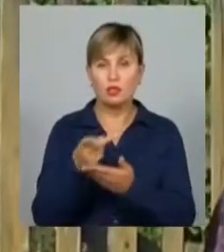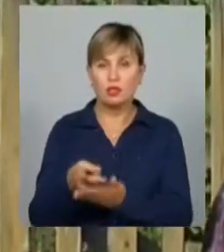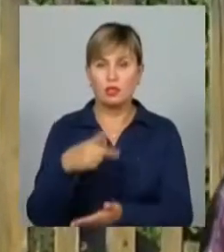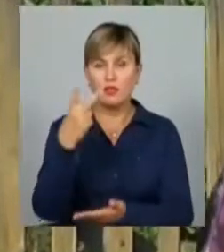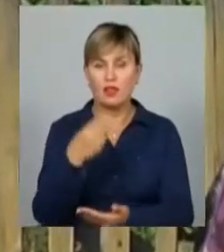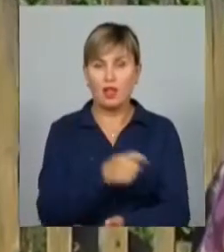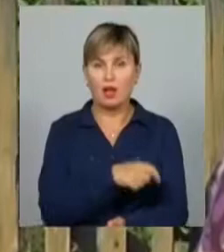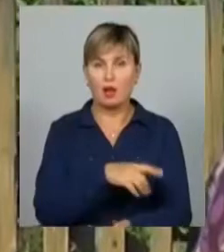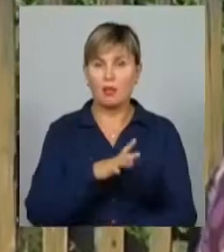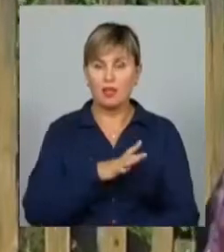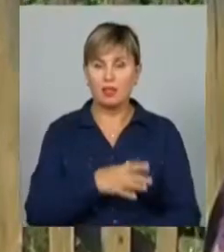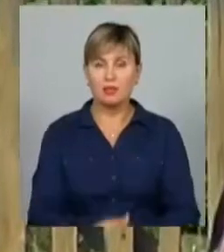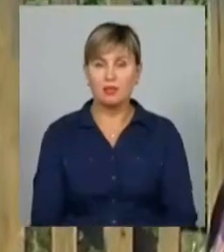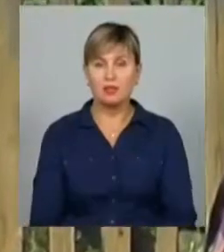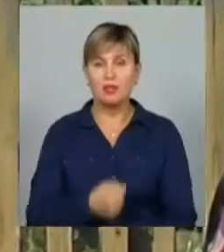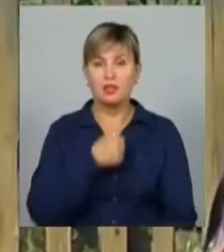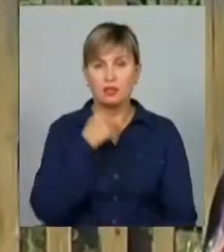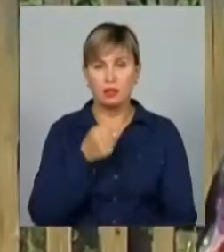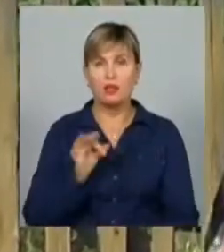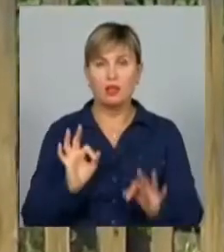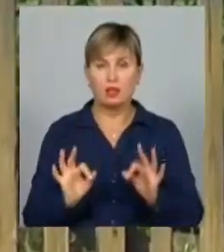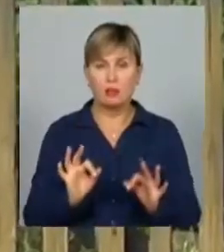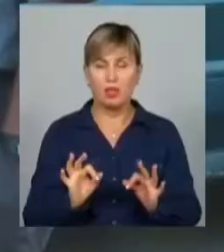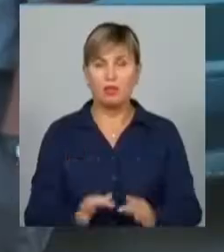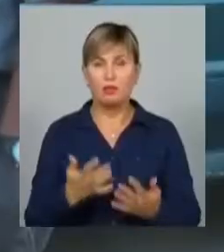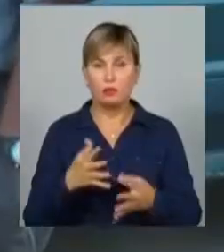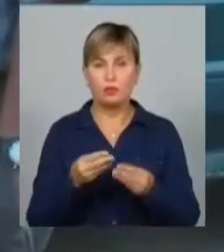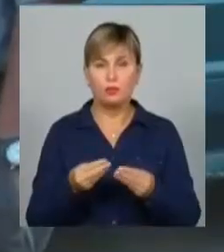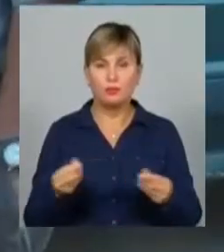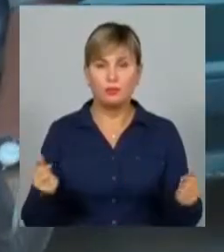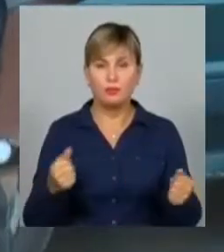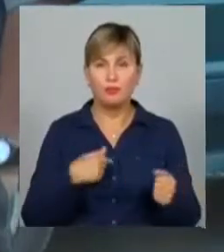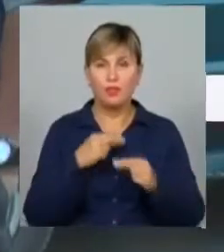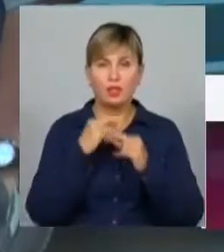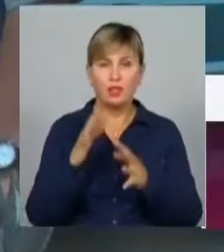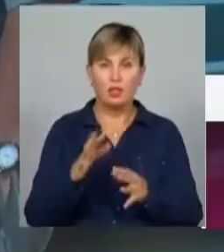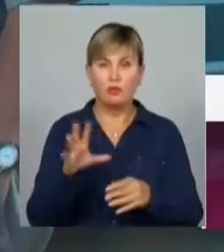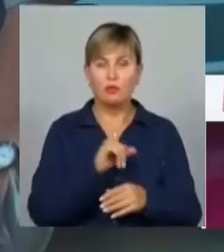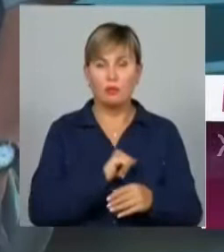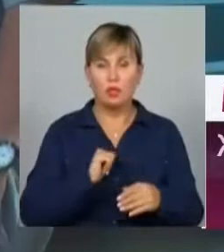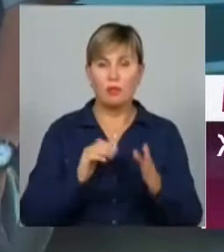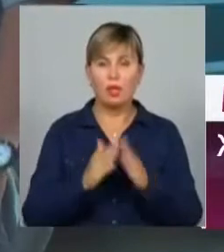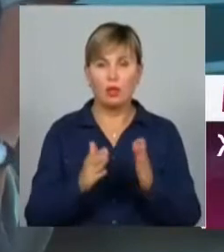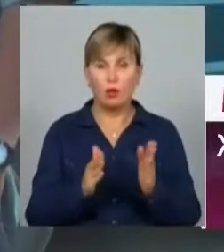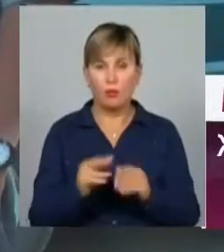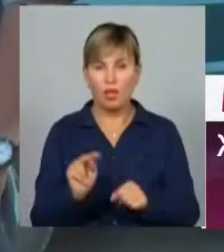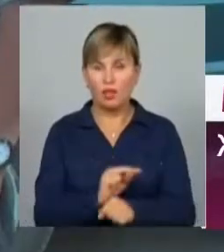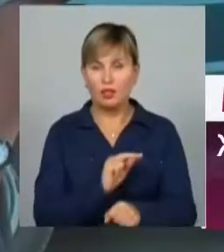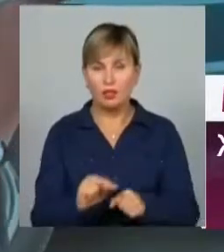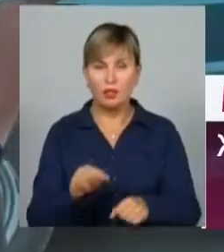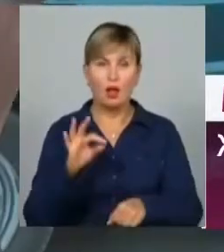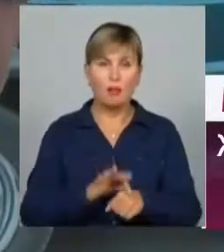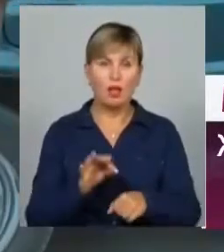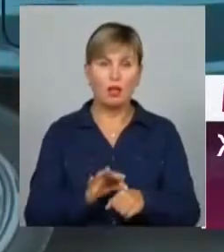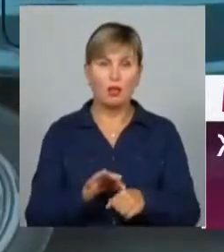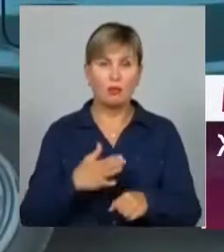капали, а старшая ничего, отошла уже. Переболел весь наш переулок, это 4 дома, в каждом доме